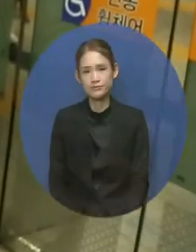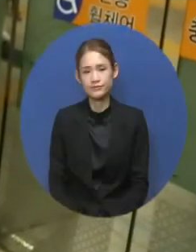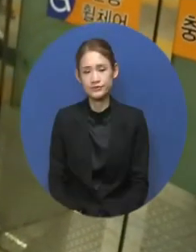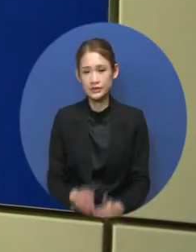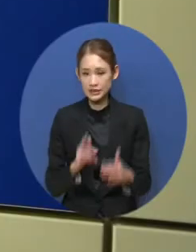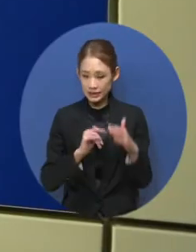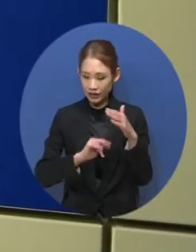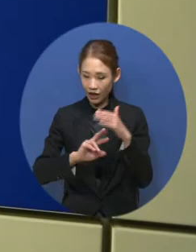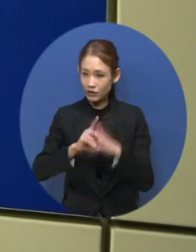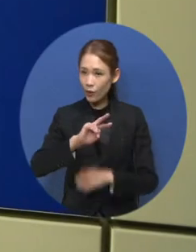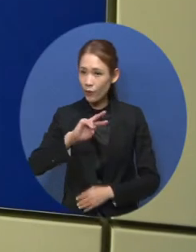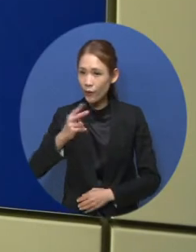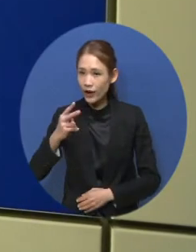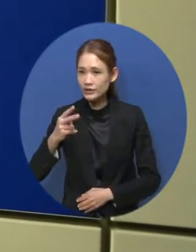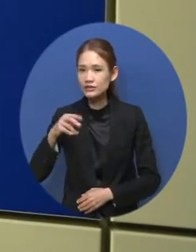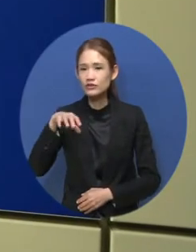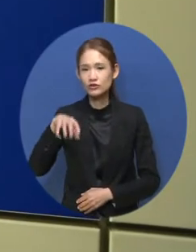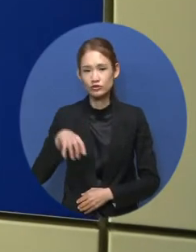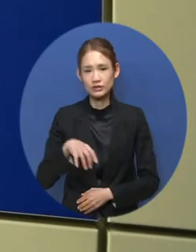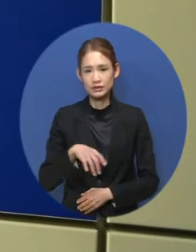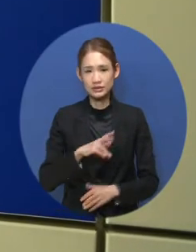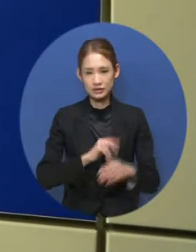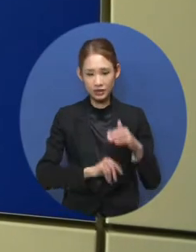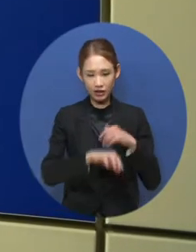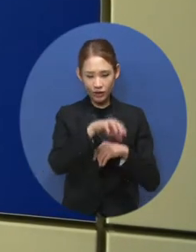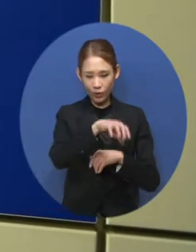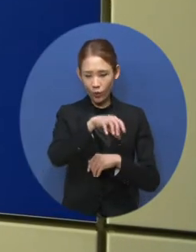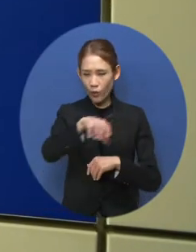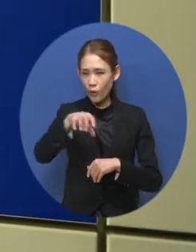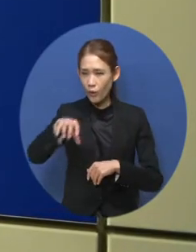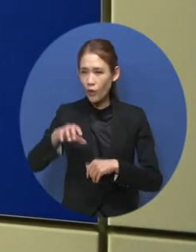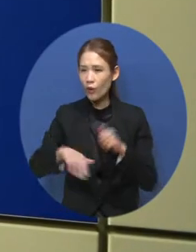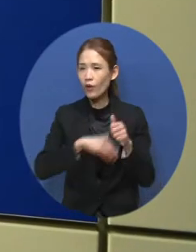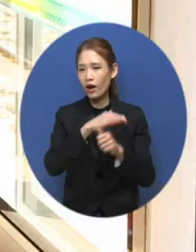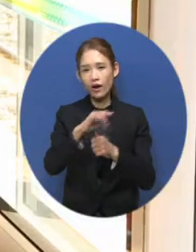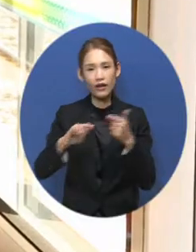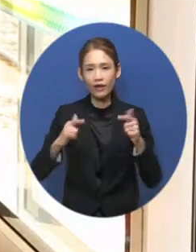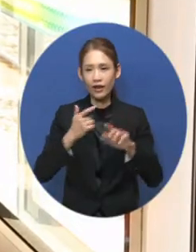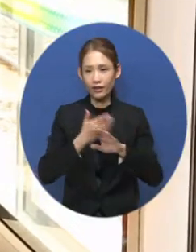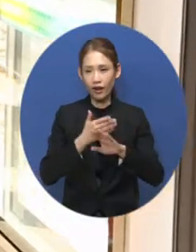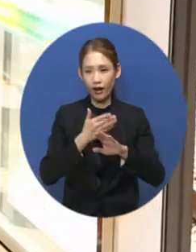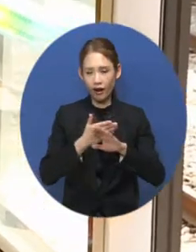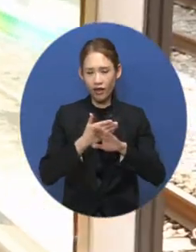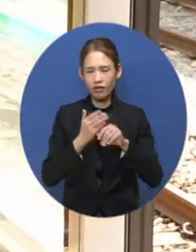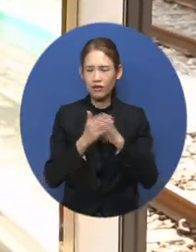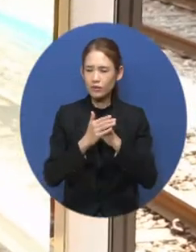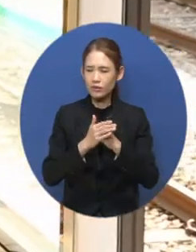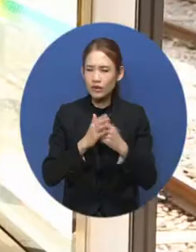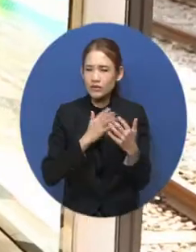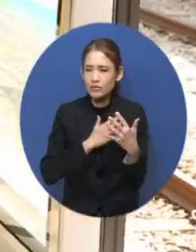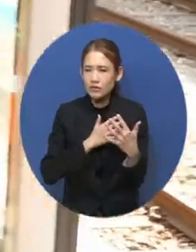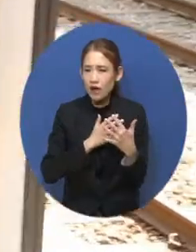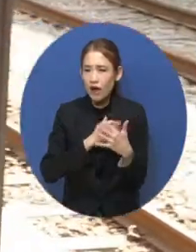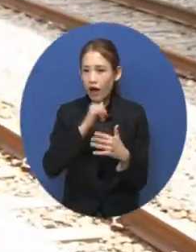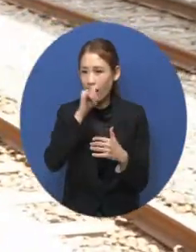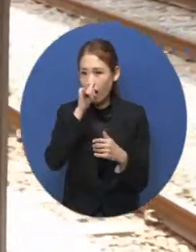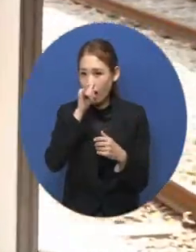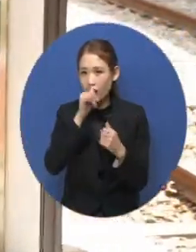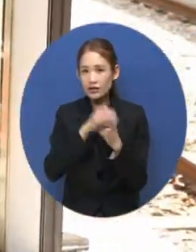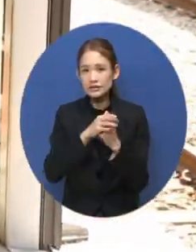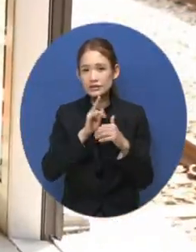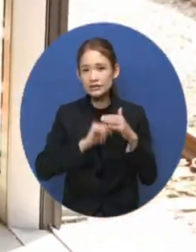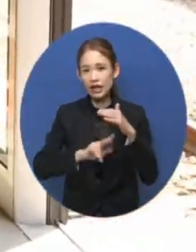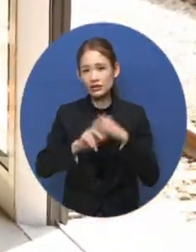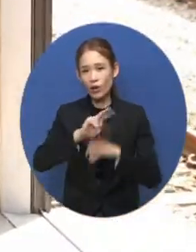환승해야 하는 구간. 역마다 사정이 다른 만큼 네, 긴장할 법도 한데요. 이제